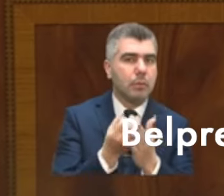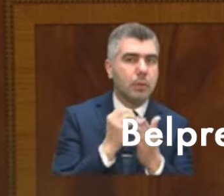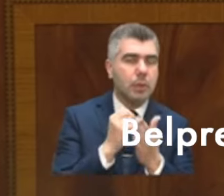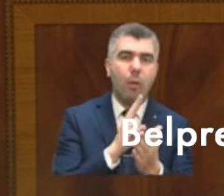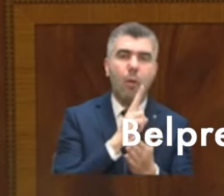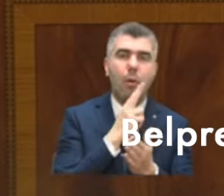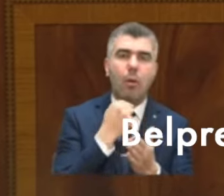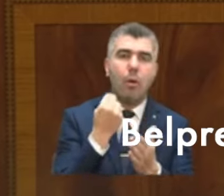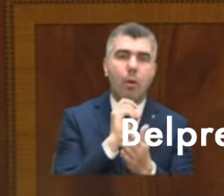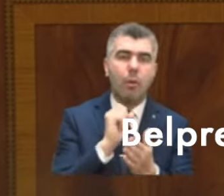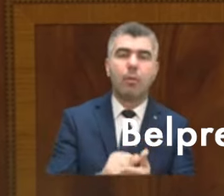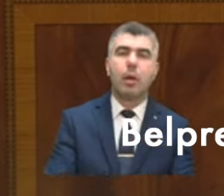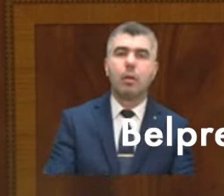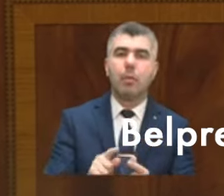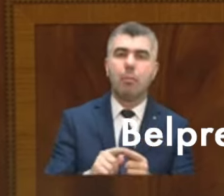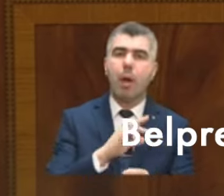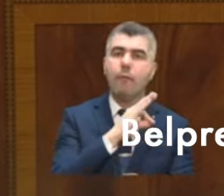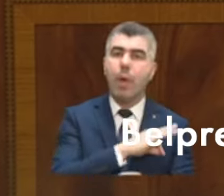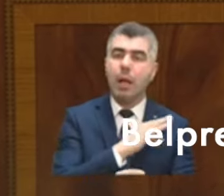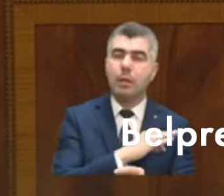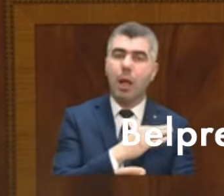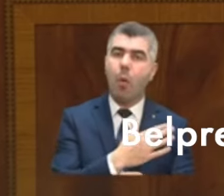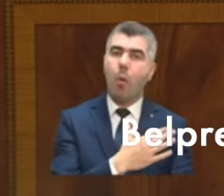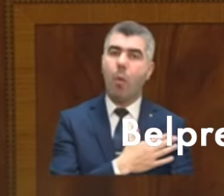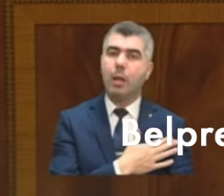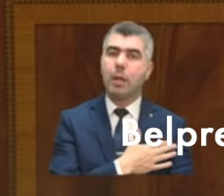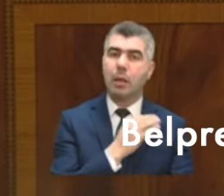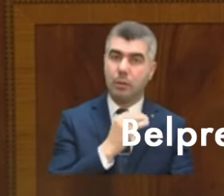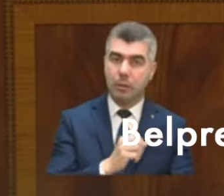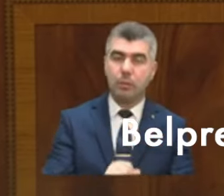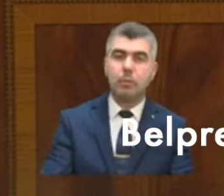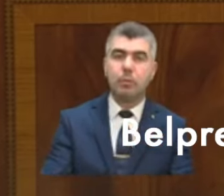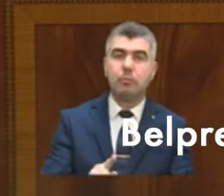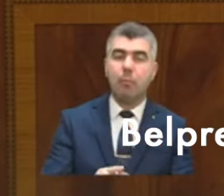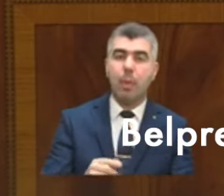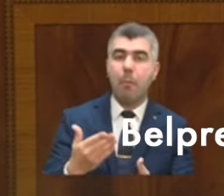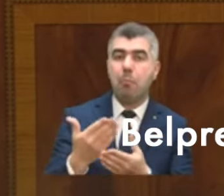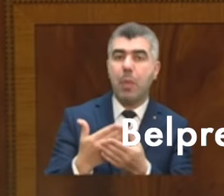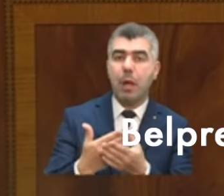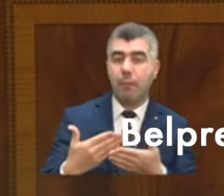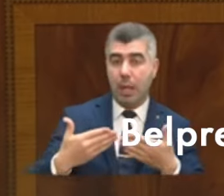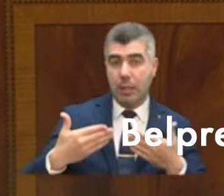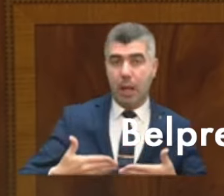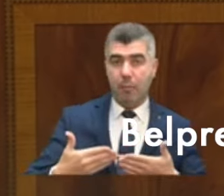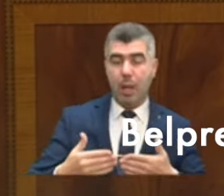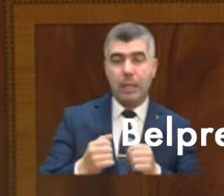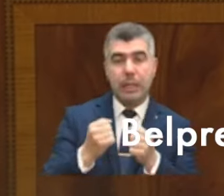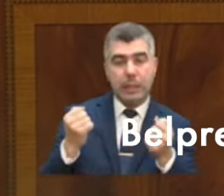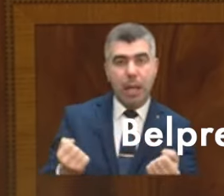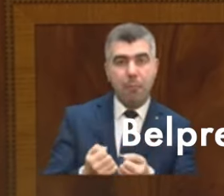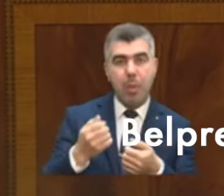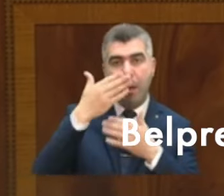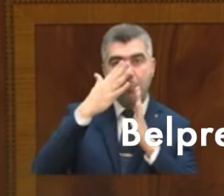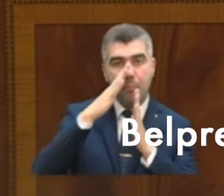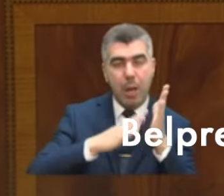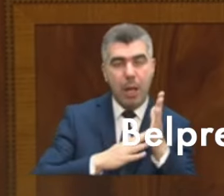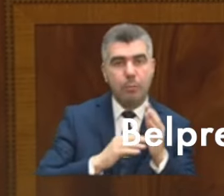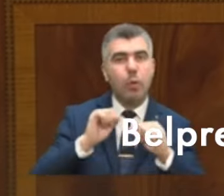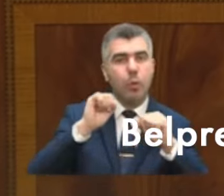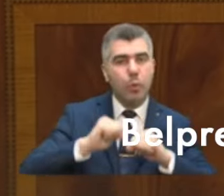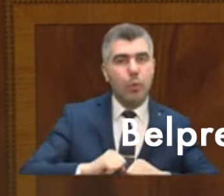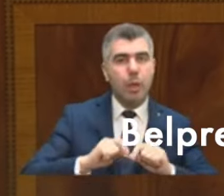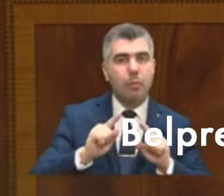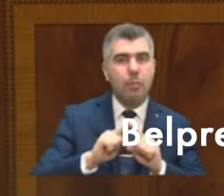الحكومه من اجل مصلحه الوطن اولا في قضايا ذات راهن بالنسبه لتنميه بلادنا واستجابه